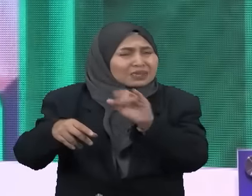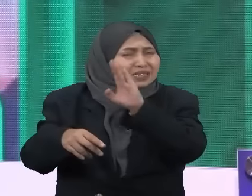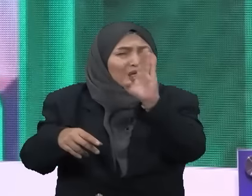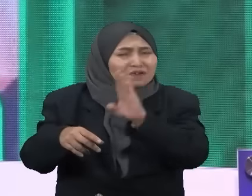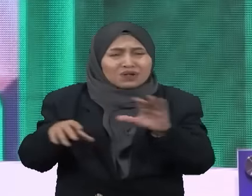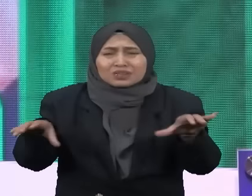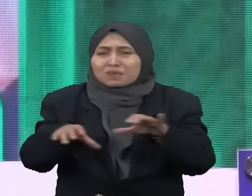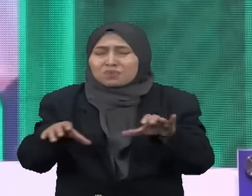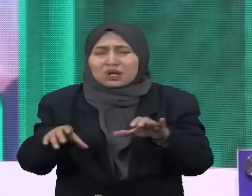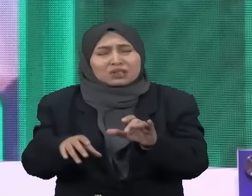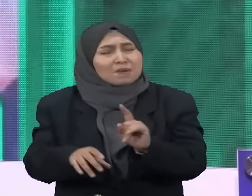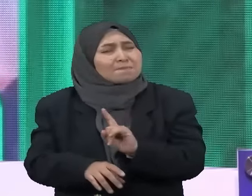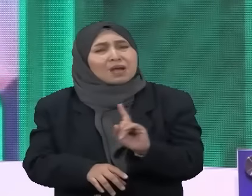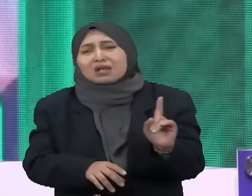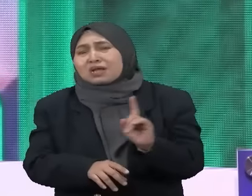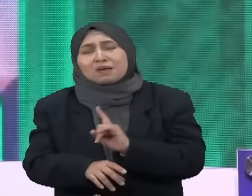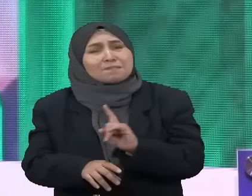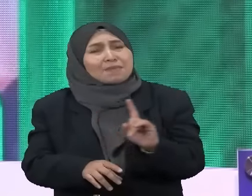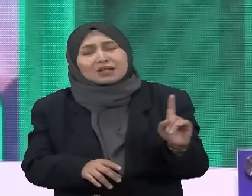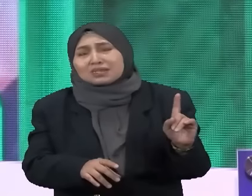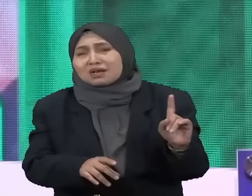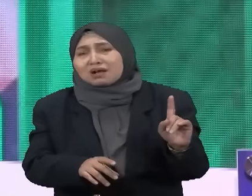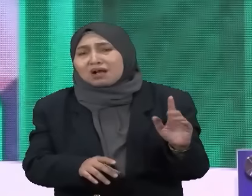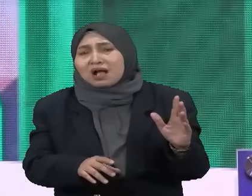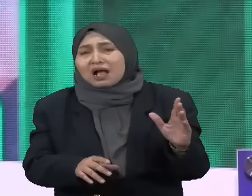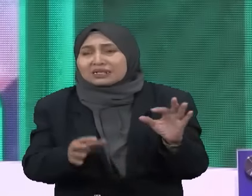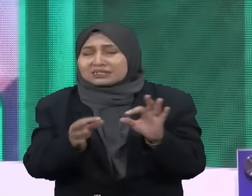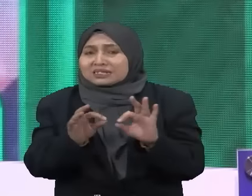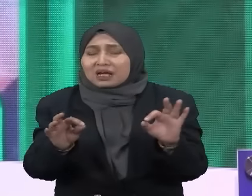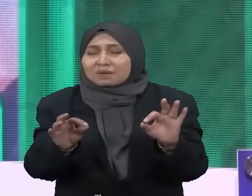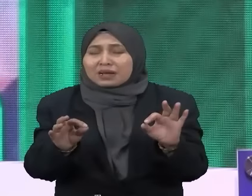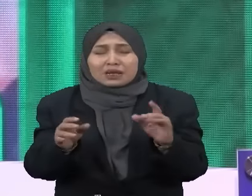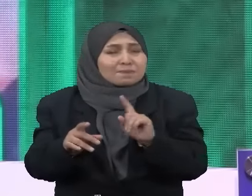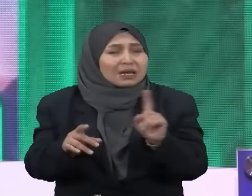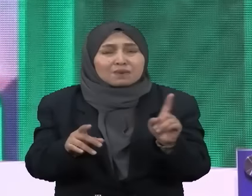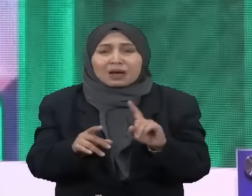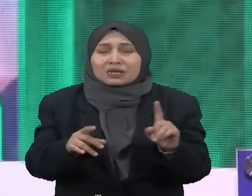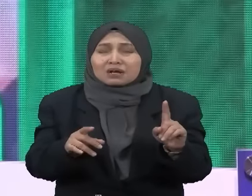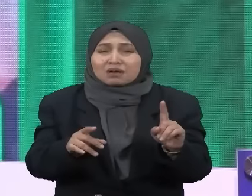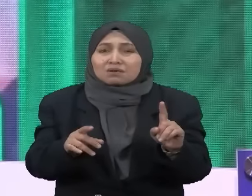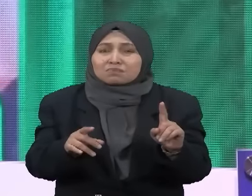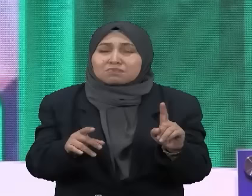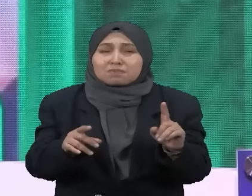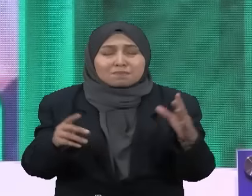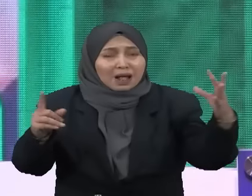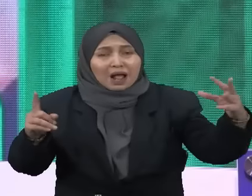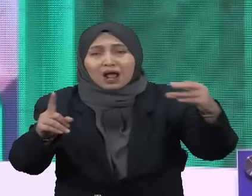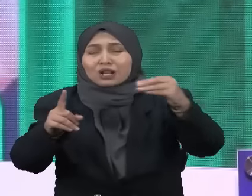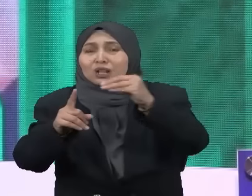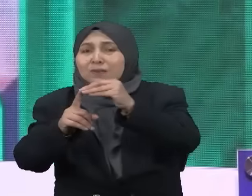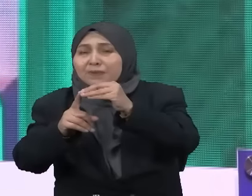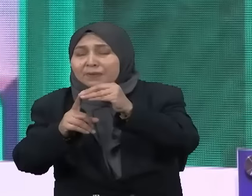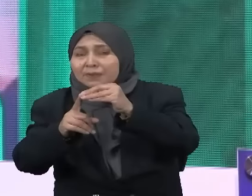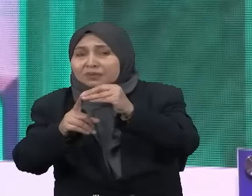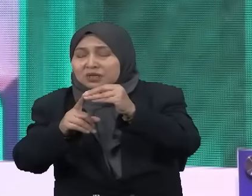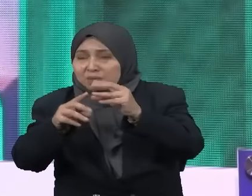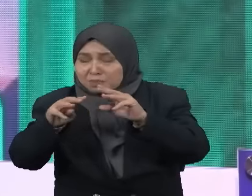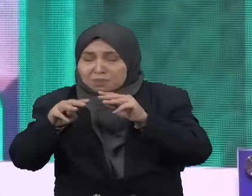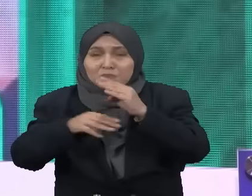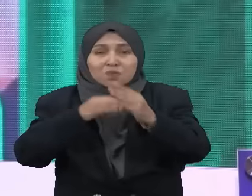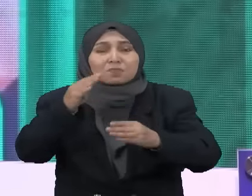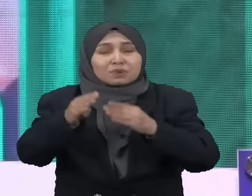dalam mana-mana ayat ataupun mana-mana makhluk di atas muka bumi